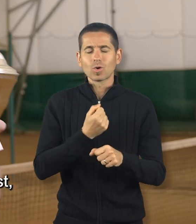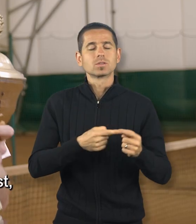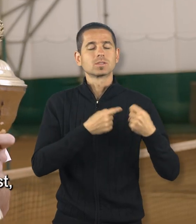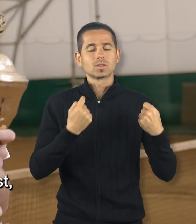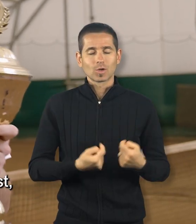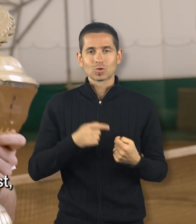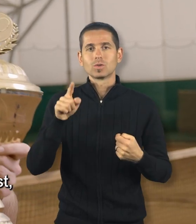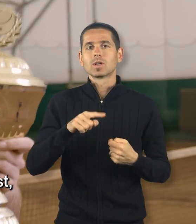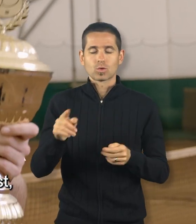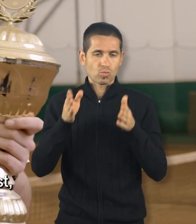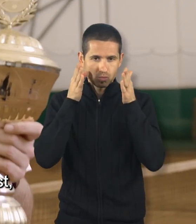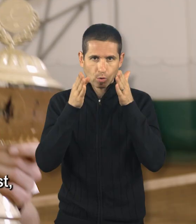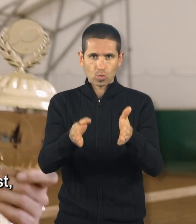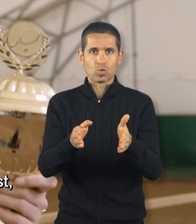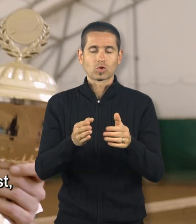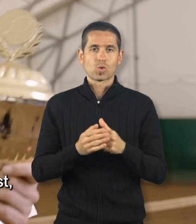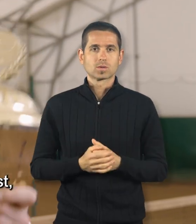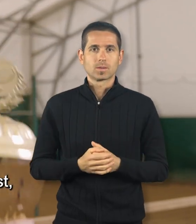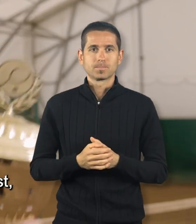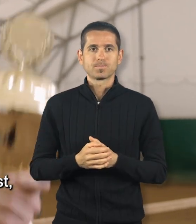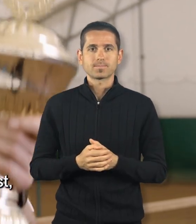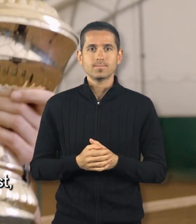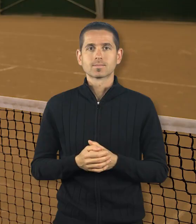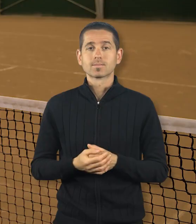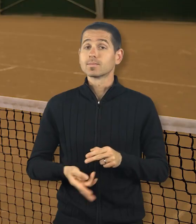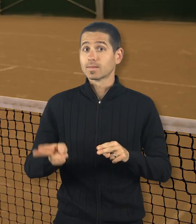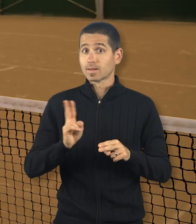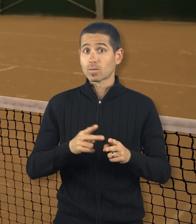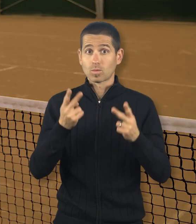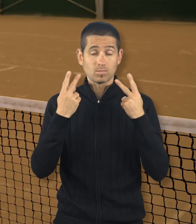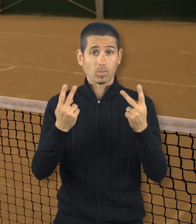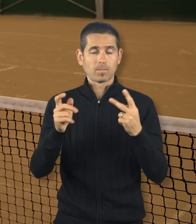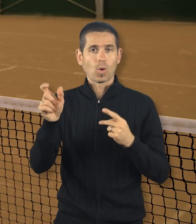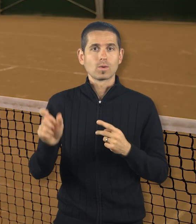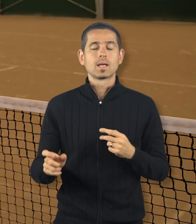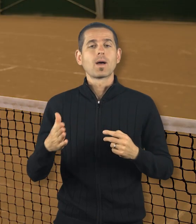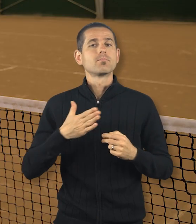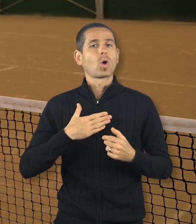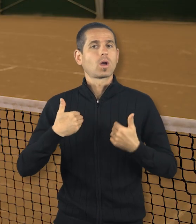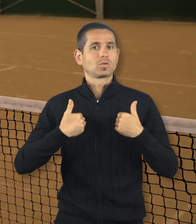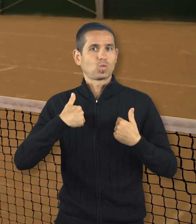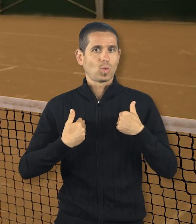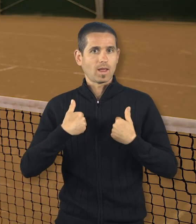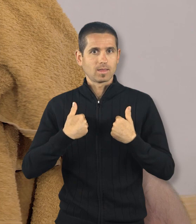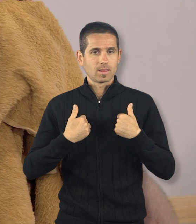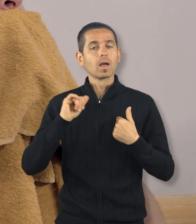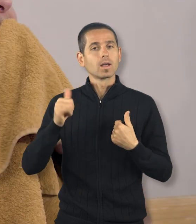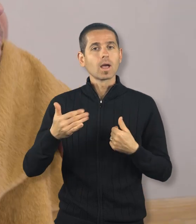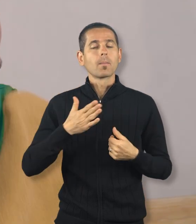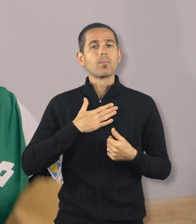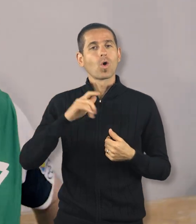vztrajnost, srčnost in osredotočenost. Najbolj pomembna oseba v